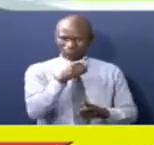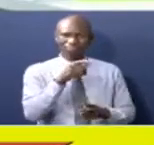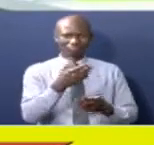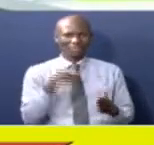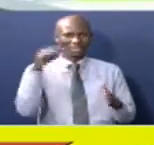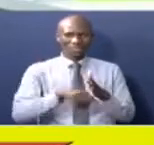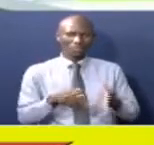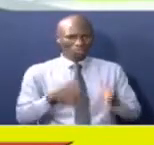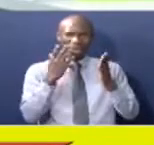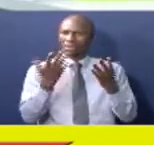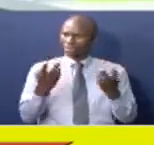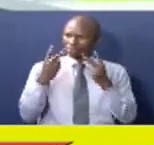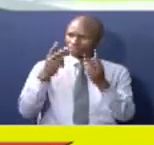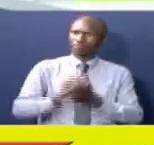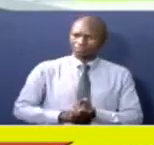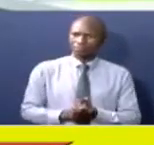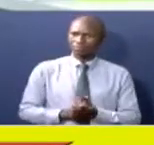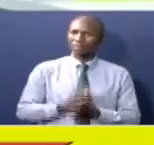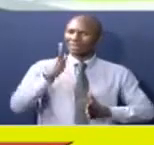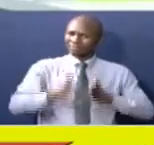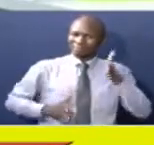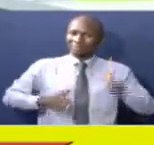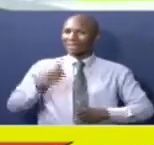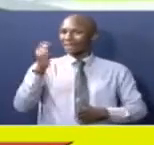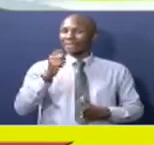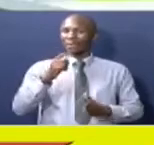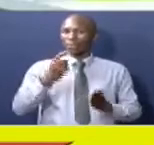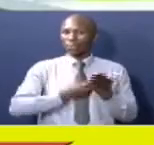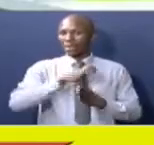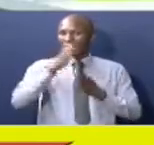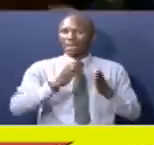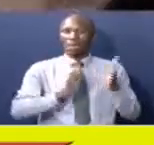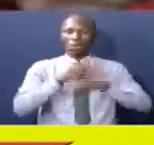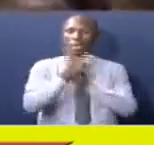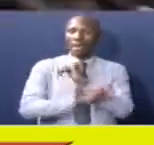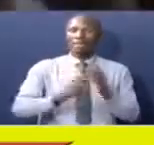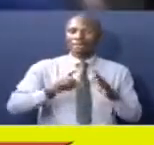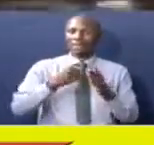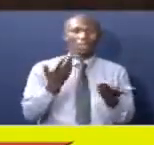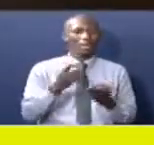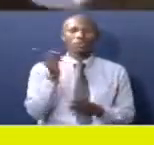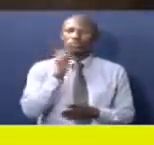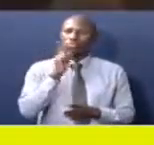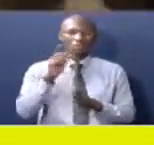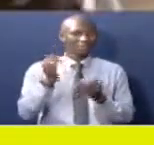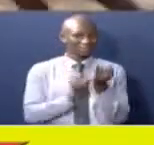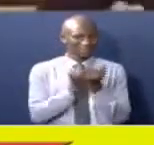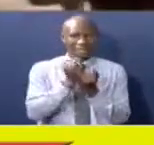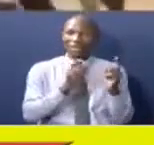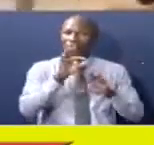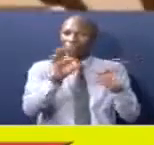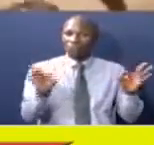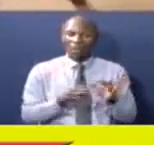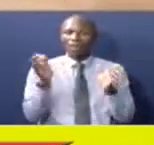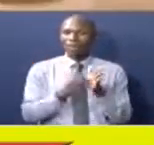akwa uliku mailiata u Athletic Kenya Weekend Cross Country ivaniwa kuambia mudhenani wa uni wa dhanda tu Kiwanzani